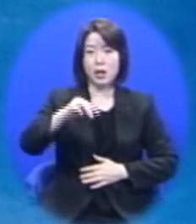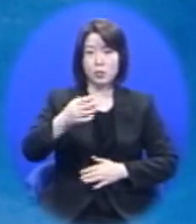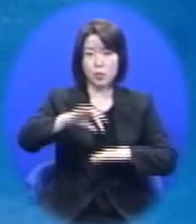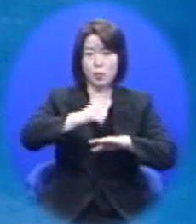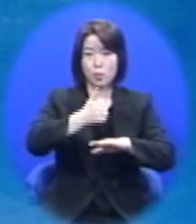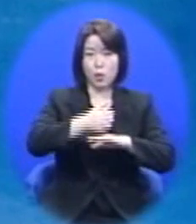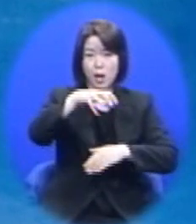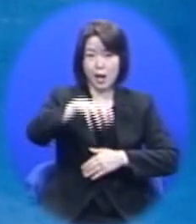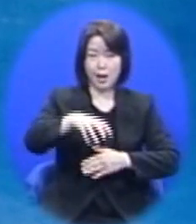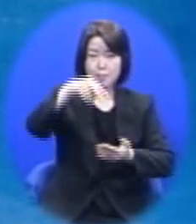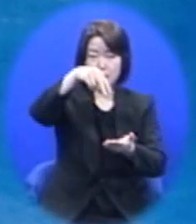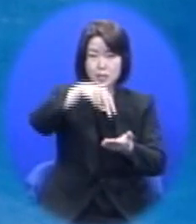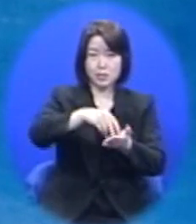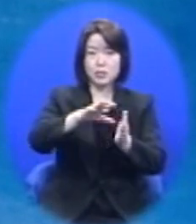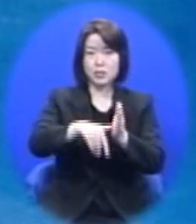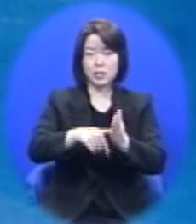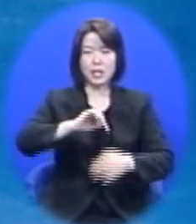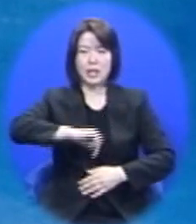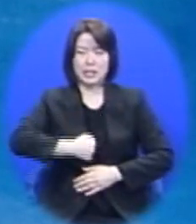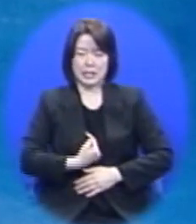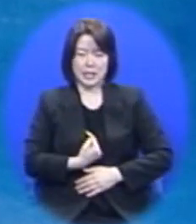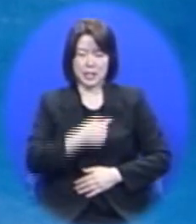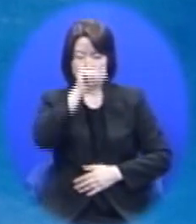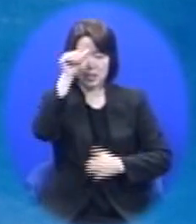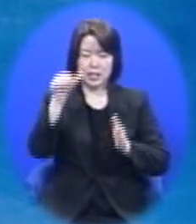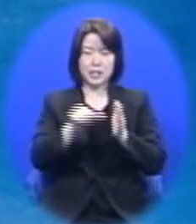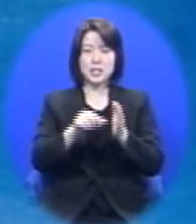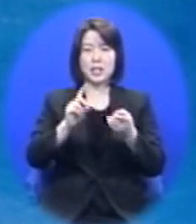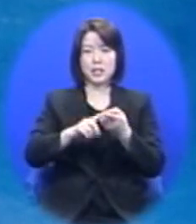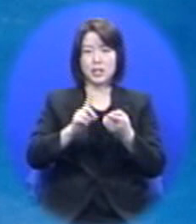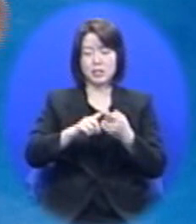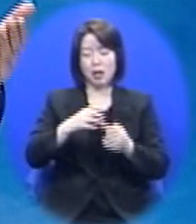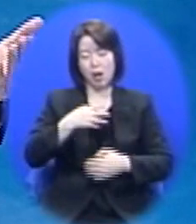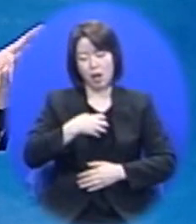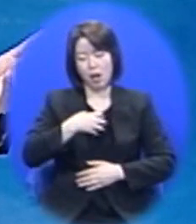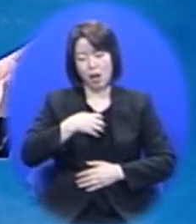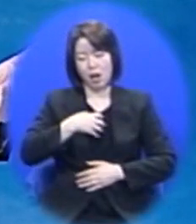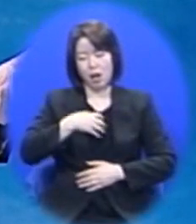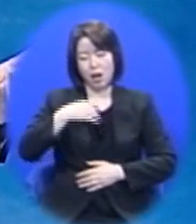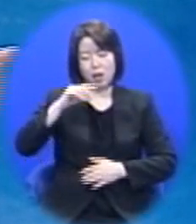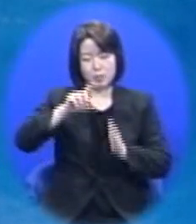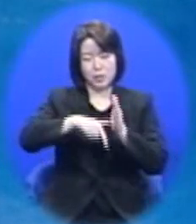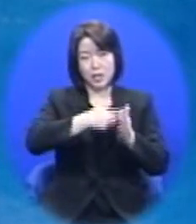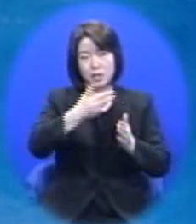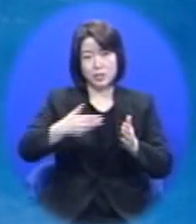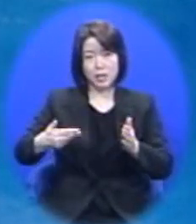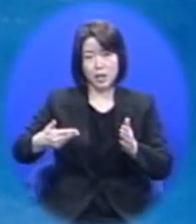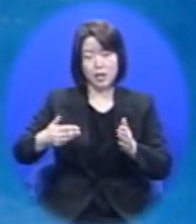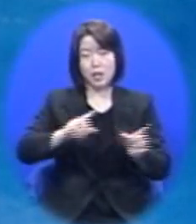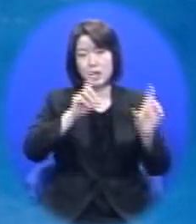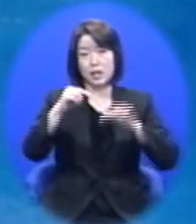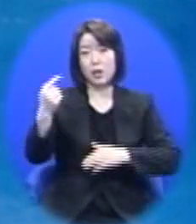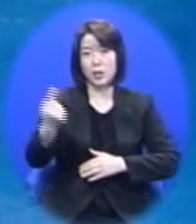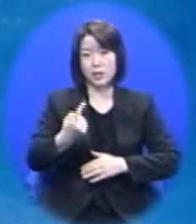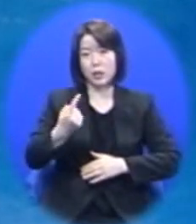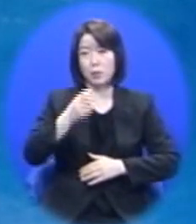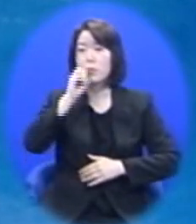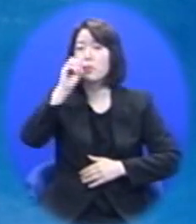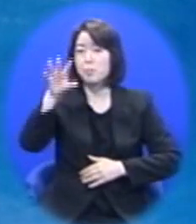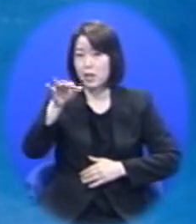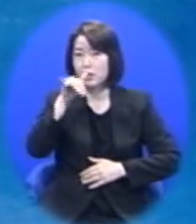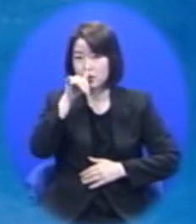그는 자기의 인생을 험악한 세월을 살았습니다. 이렇게 표현을 했습니다. 우리가 우리